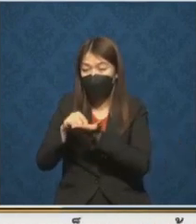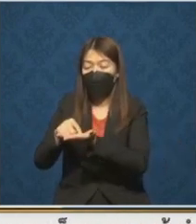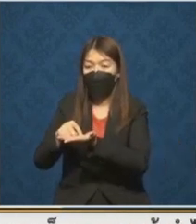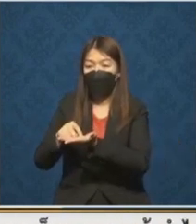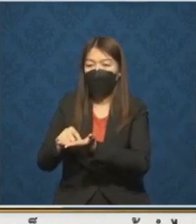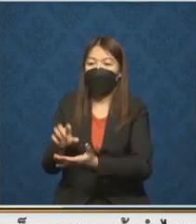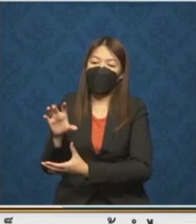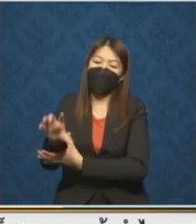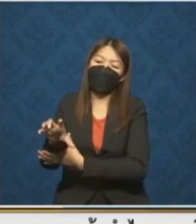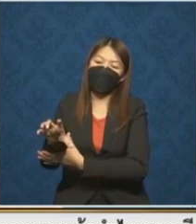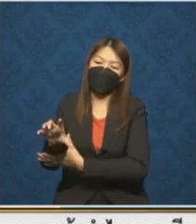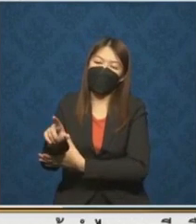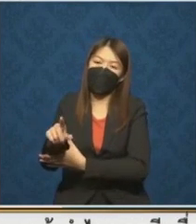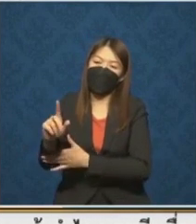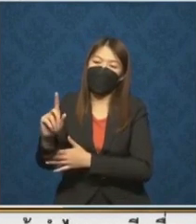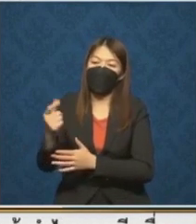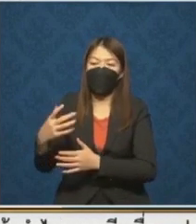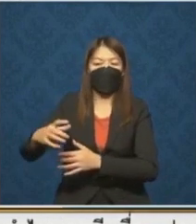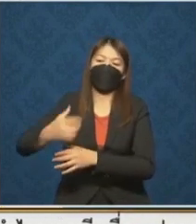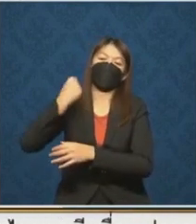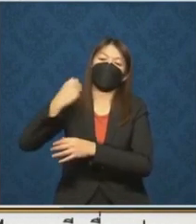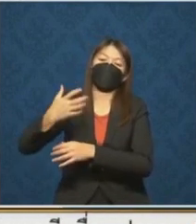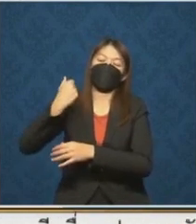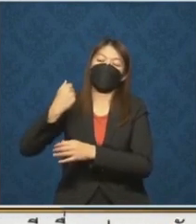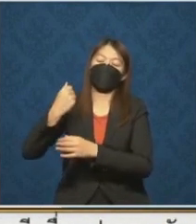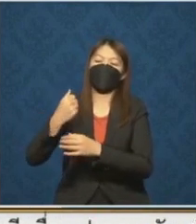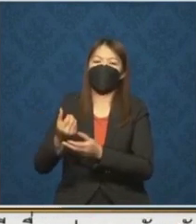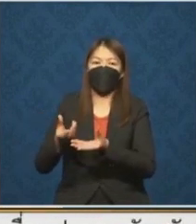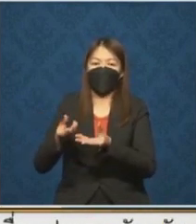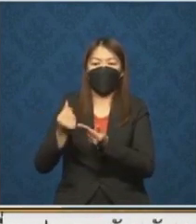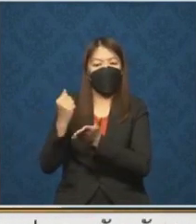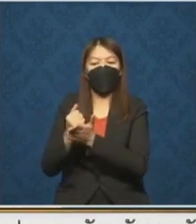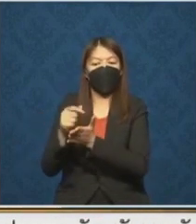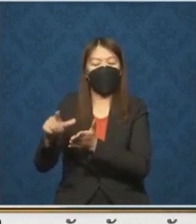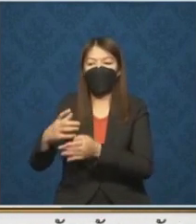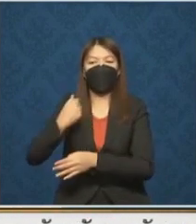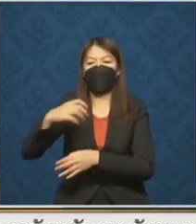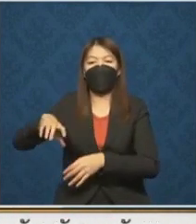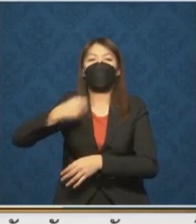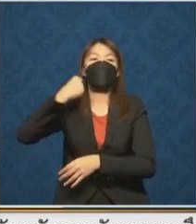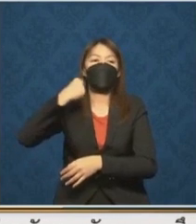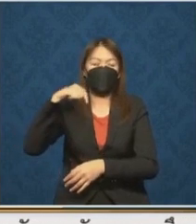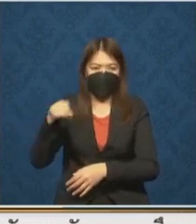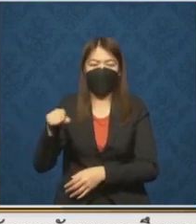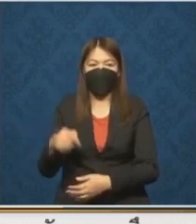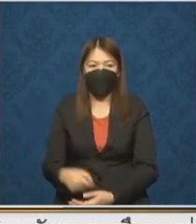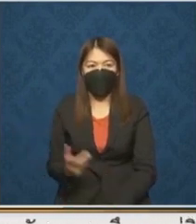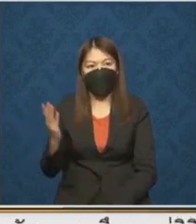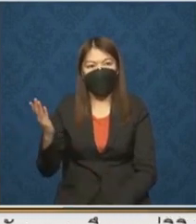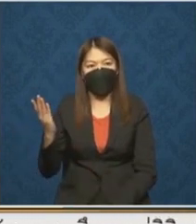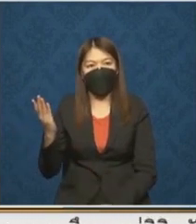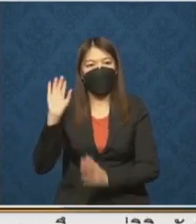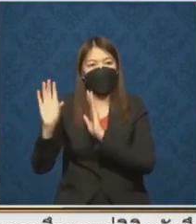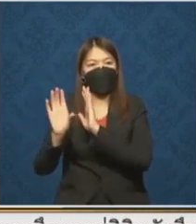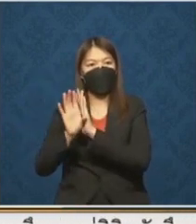ให้ไปบัคับคดีกับเจ้าของชโนดลายนี้ขอขยับขไปหน่อยก็จะ